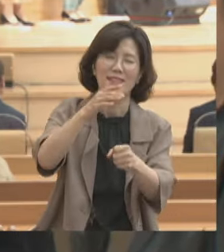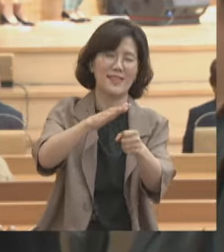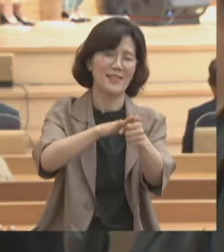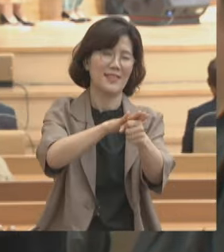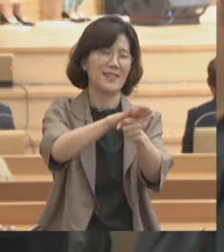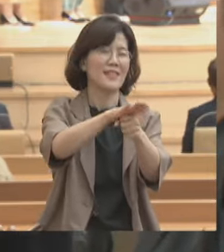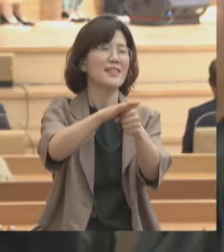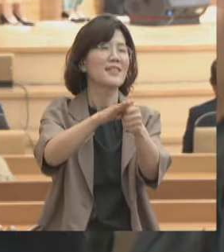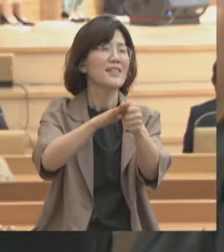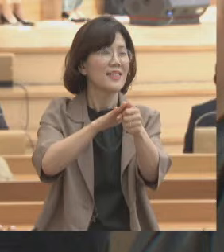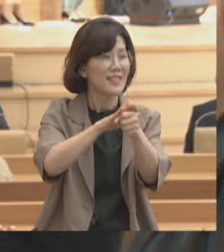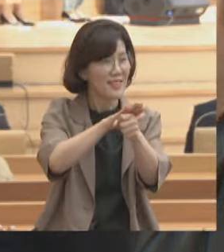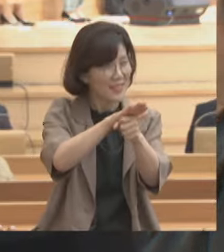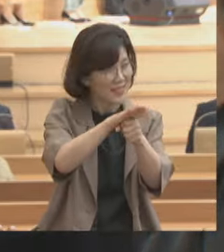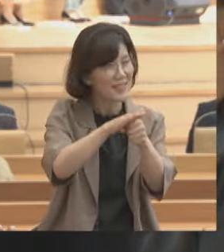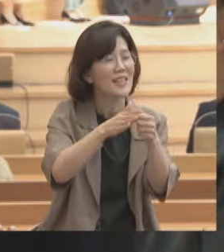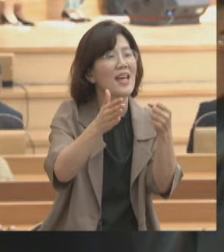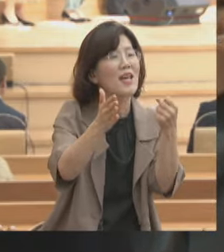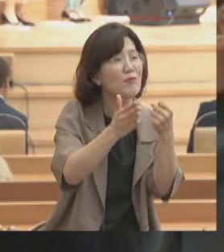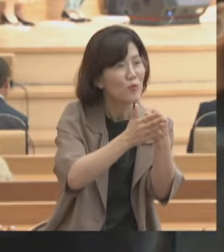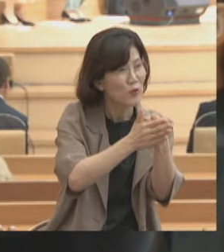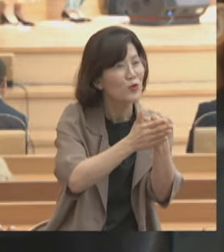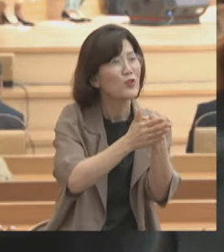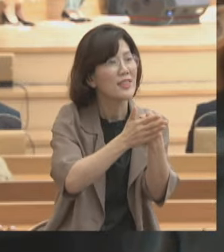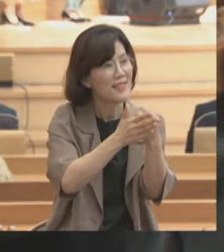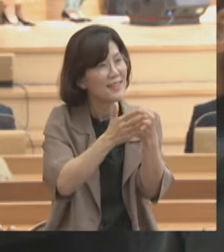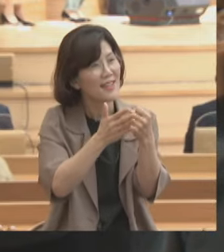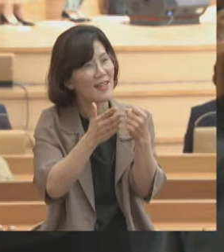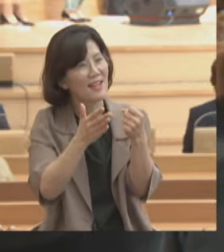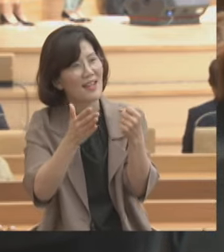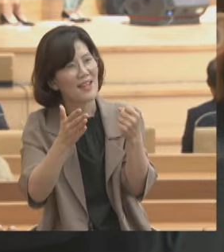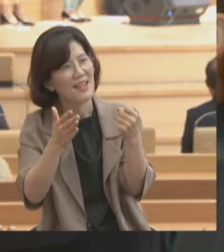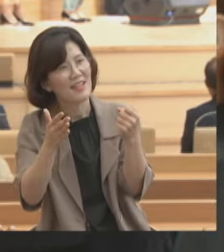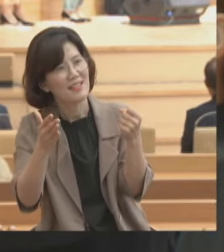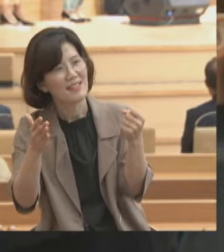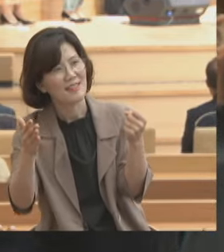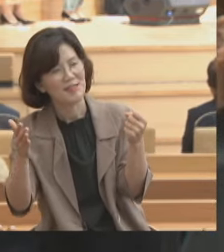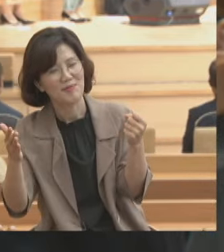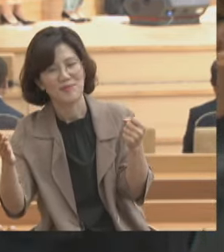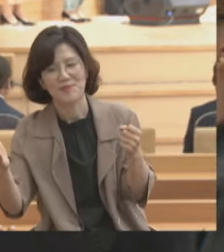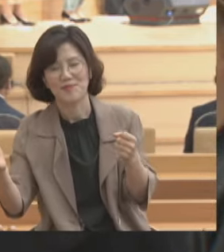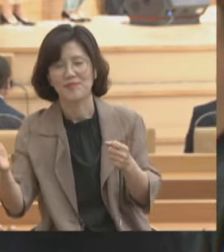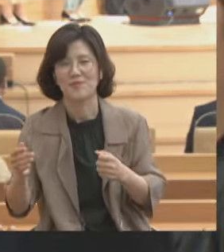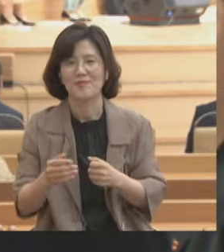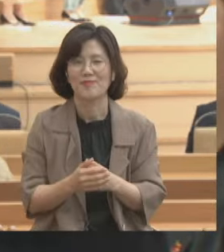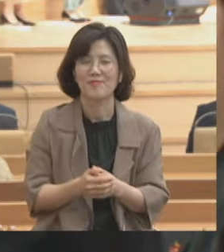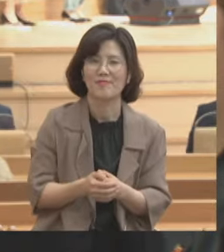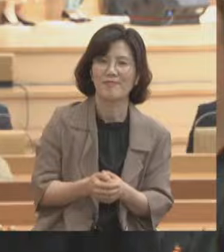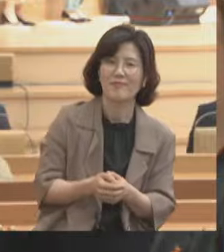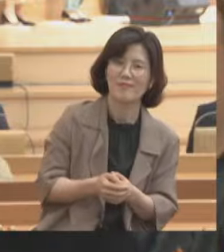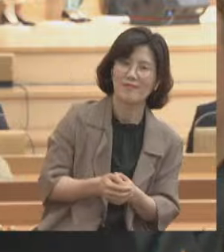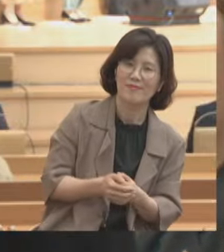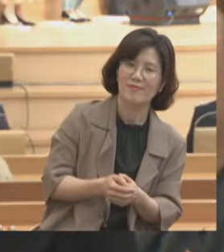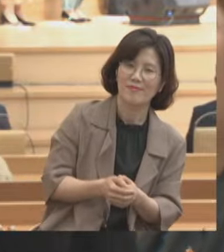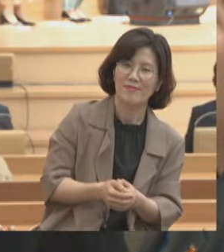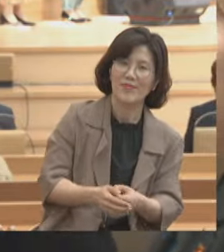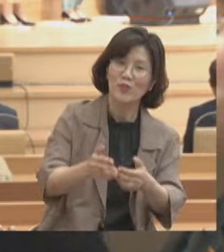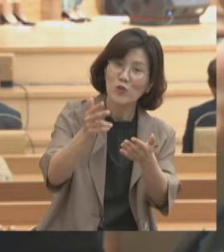긍휼이 있기 때문이라. 아멘. 주님의